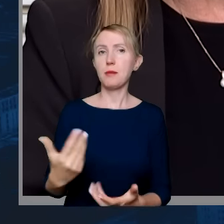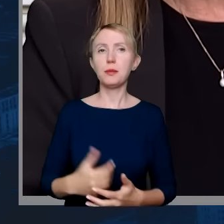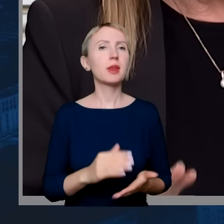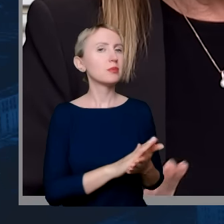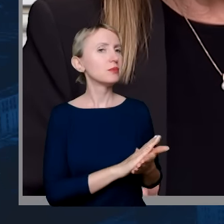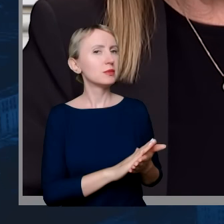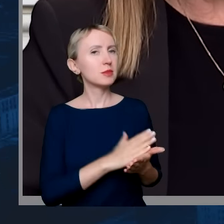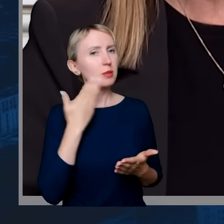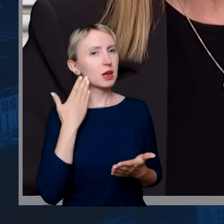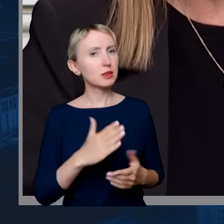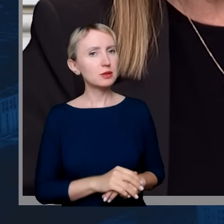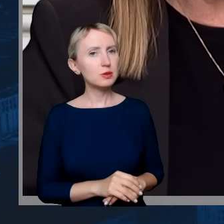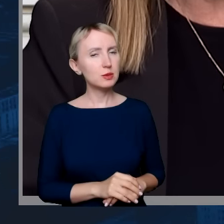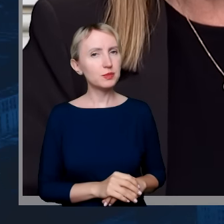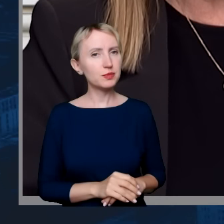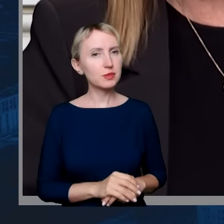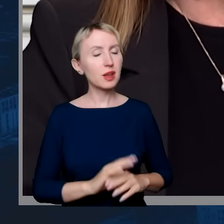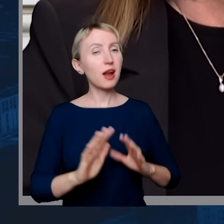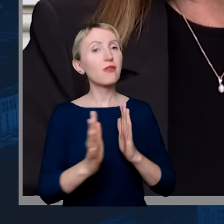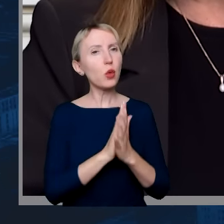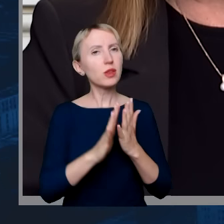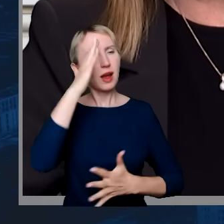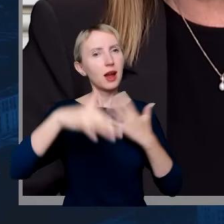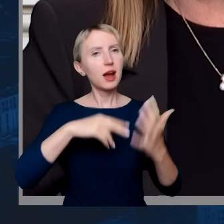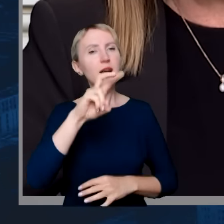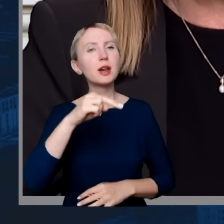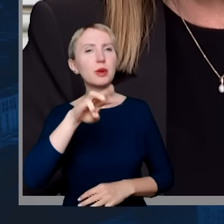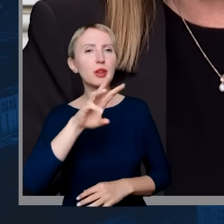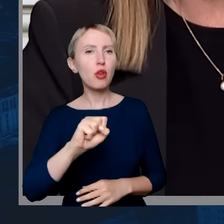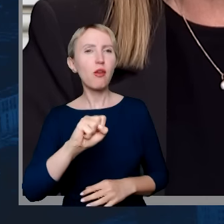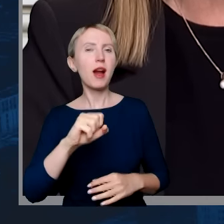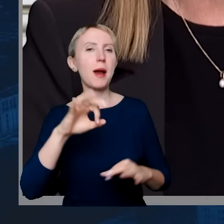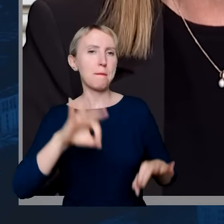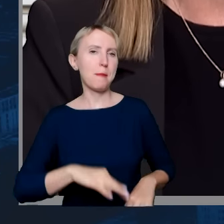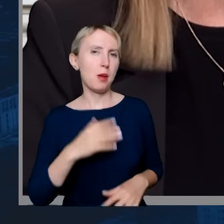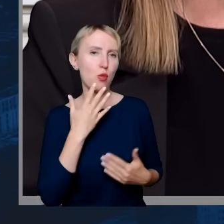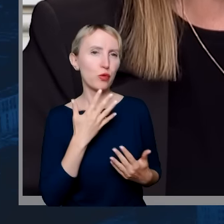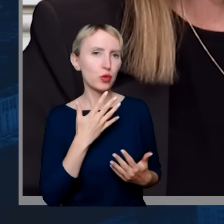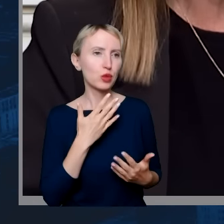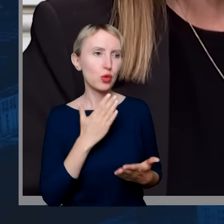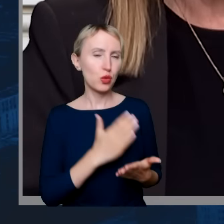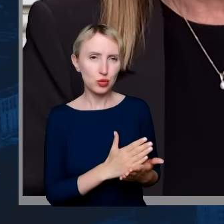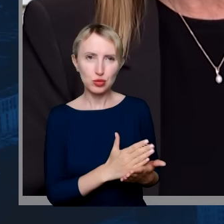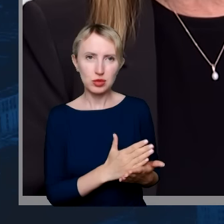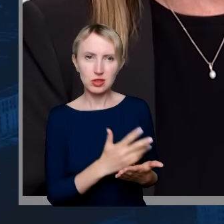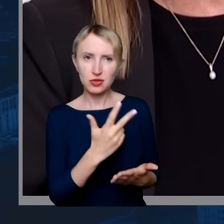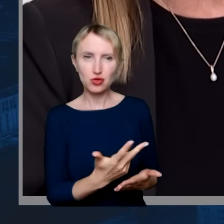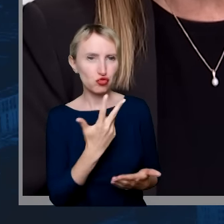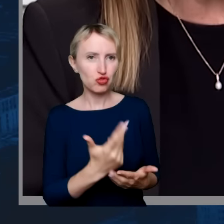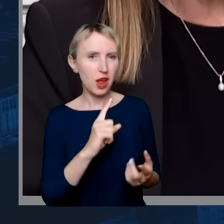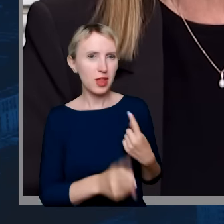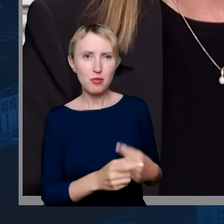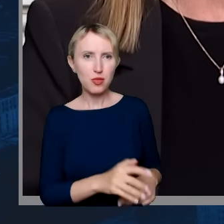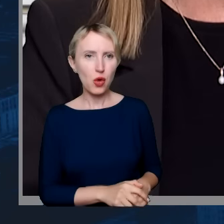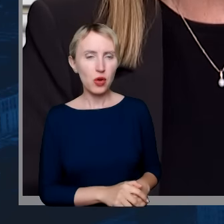ale ta wojna hybrydowa, o której pan senator mówi, trwa już od ponad 3 lat. A jeszcze